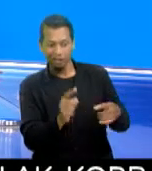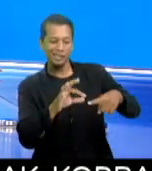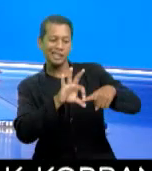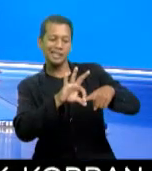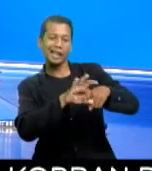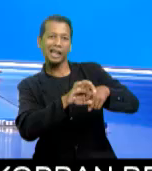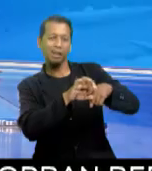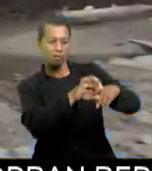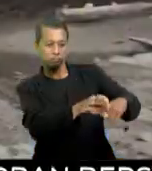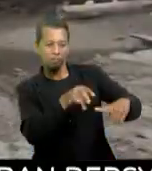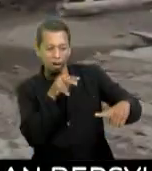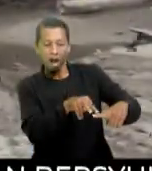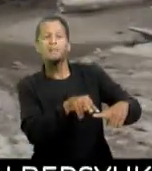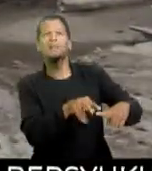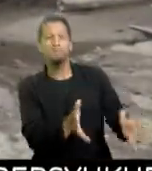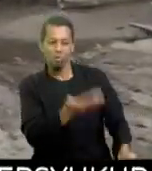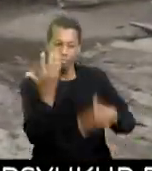dipakainya.